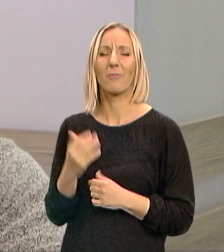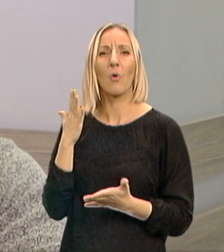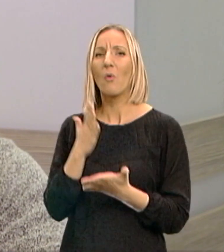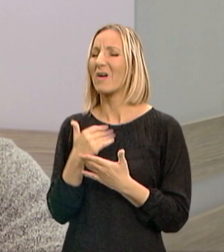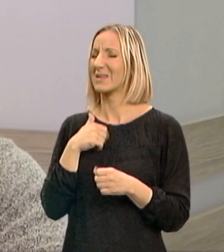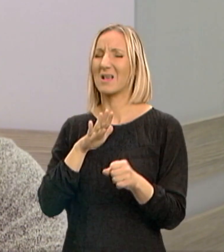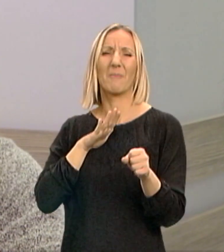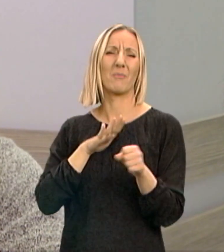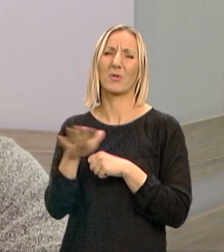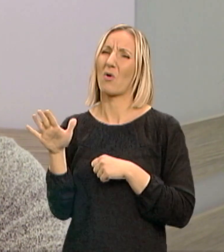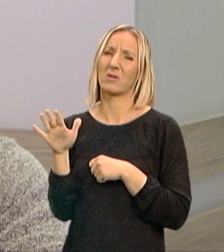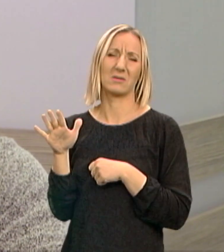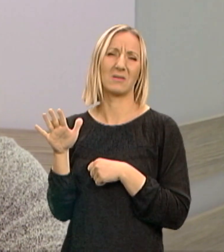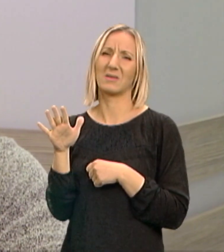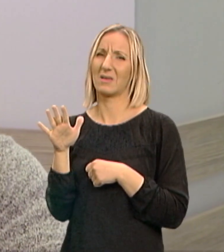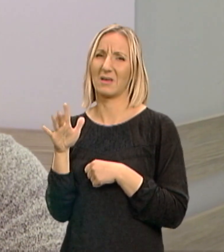protiv toga da